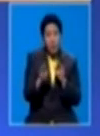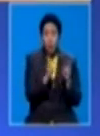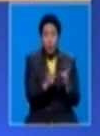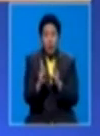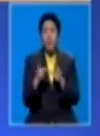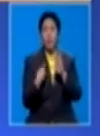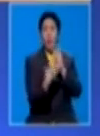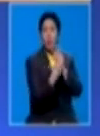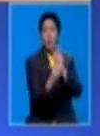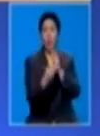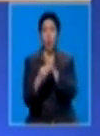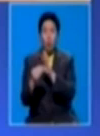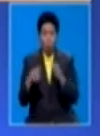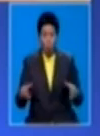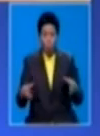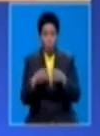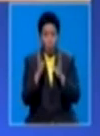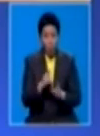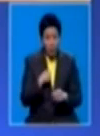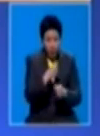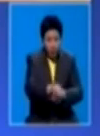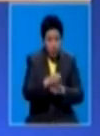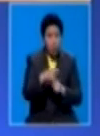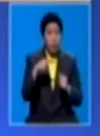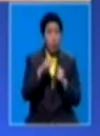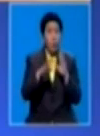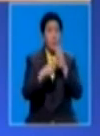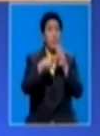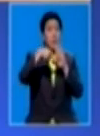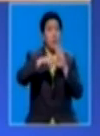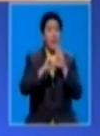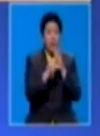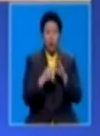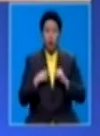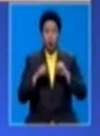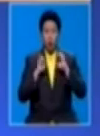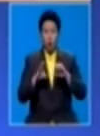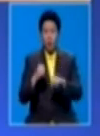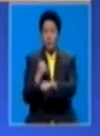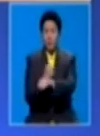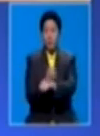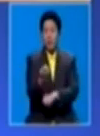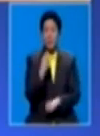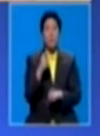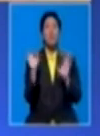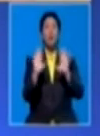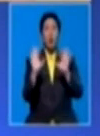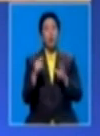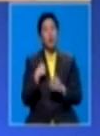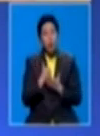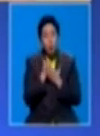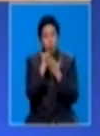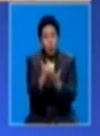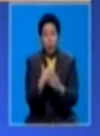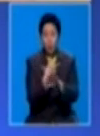จัดอบรมกลุ่มเกษตรกรทั้งที่อยู่ในจังหวัดพิจิตรและจังหวัดอื่นๆโดยไม่คิดค่าสอนซึ่งก็ถือเป็นการช่วยกันในการสร้าง